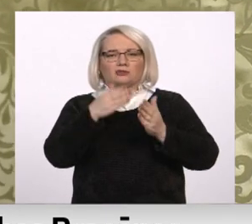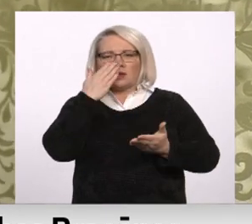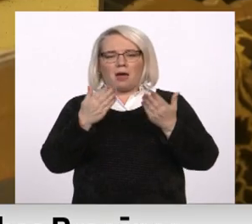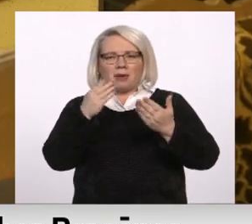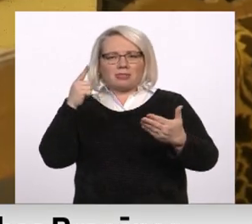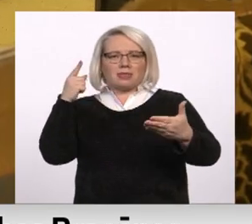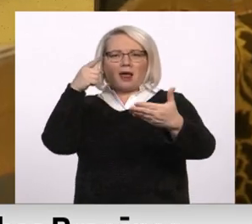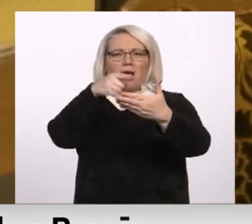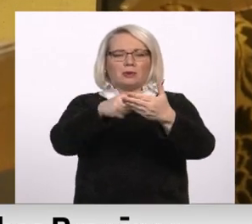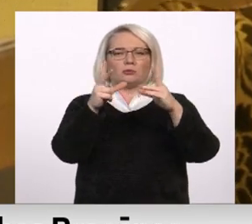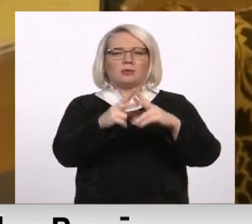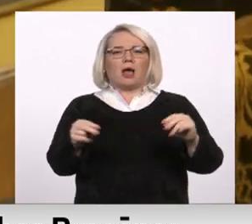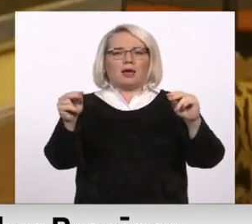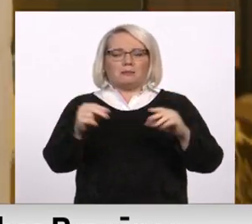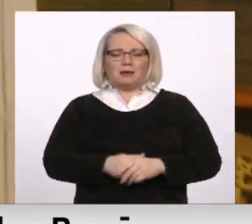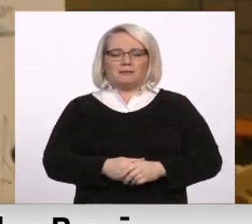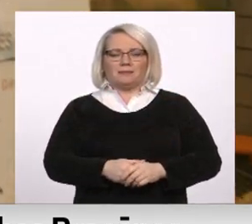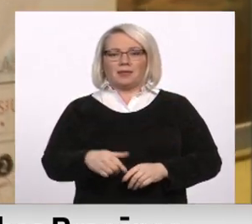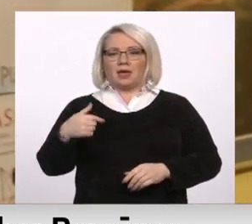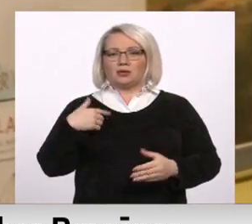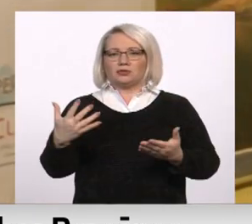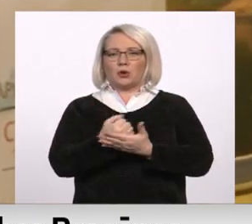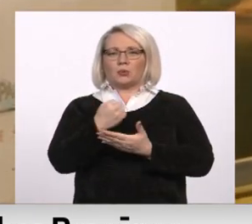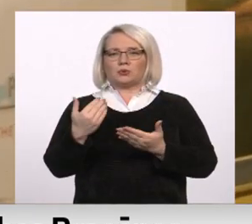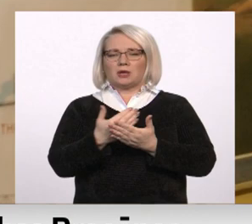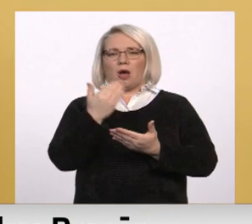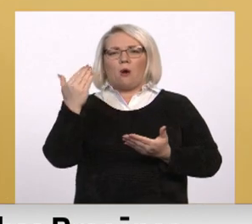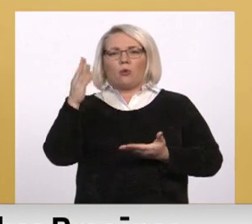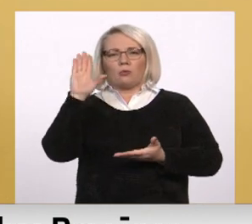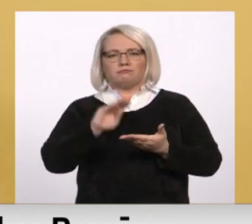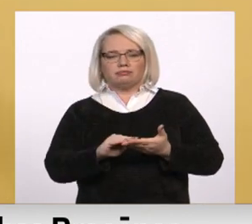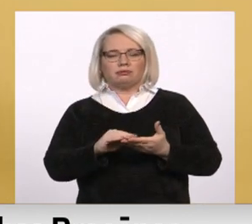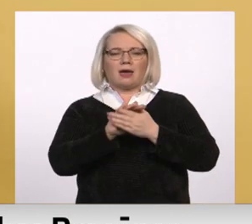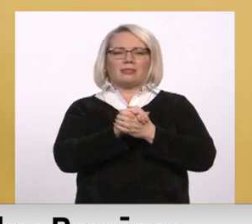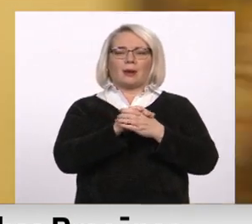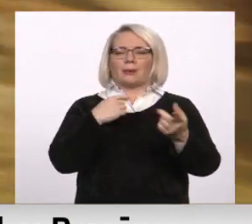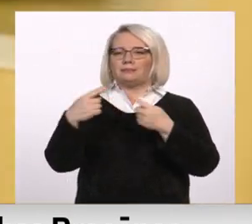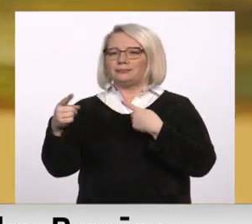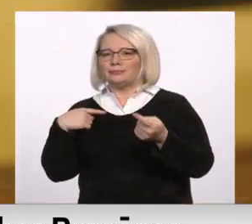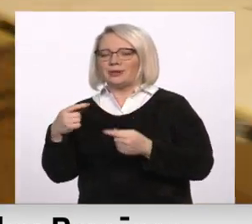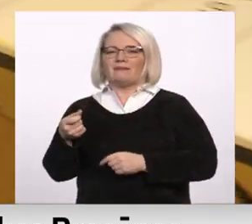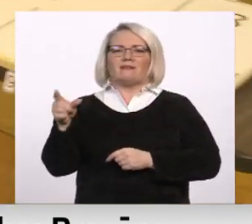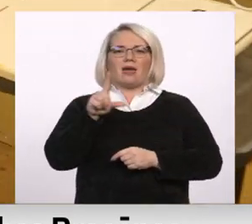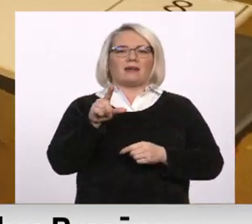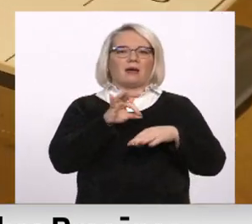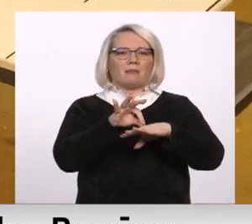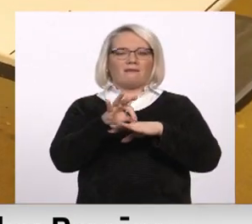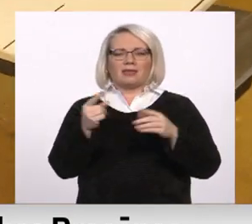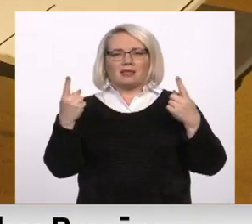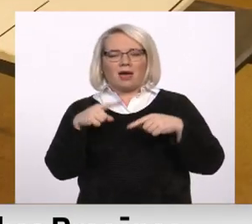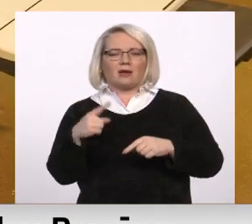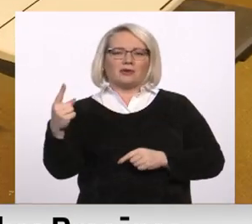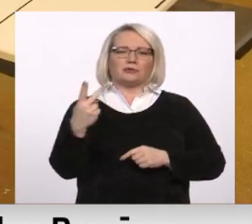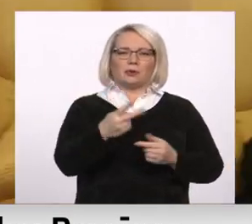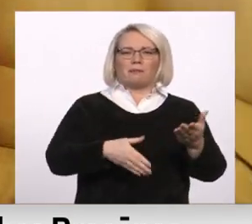trāpīt uz laimi. Es gūstu jaunu un arī tas, kad ar draugiem tu tā kā tur vairāk pavadi laiku kopā, jūs viens otram palīdzi un